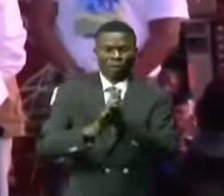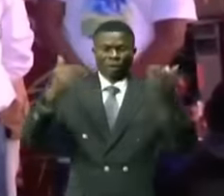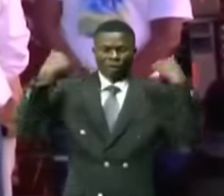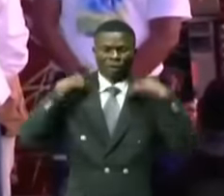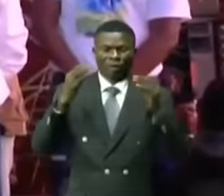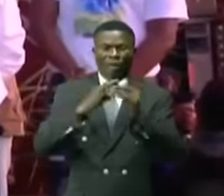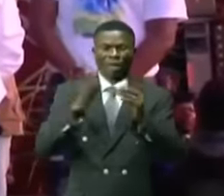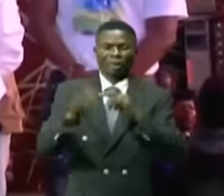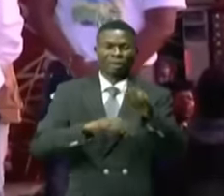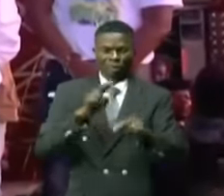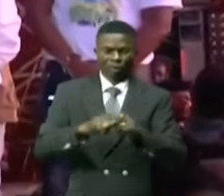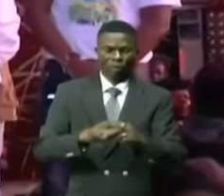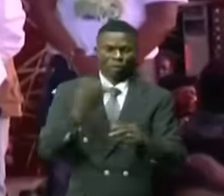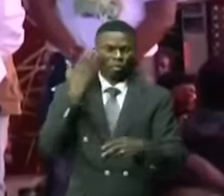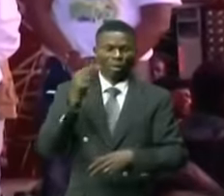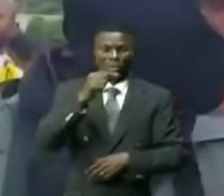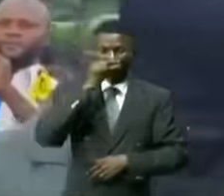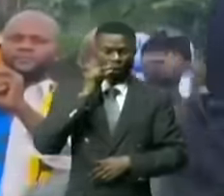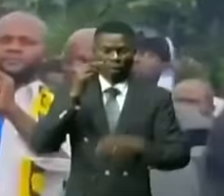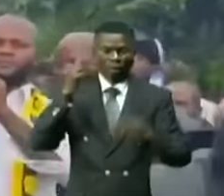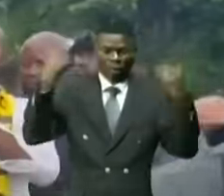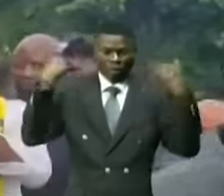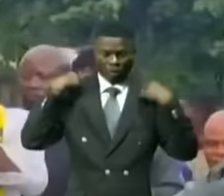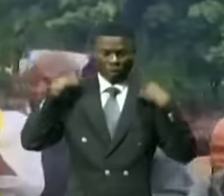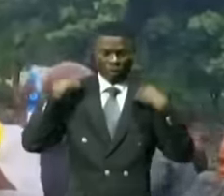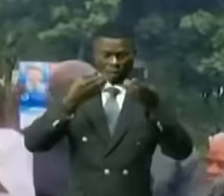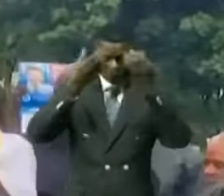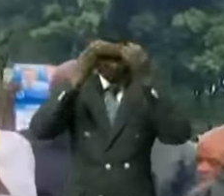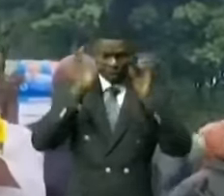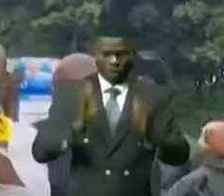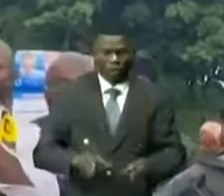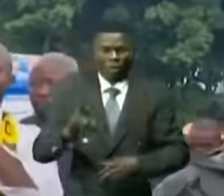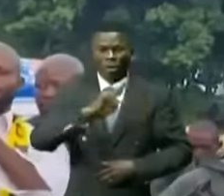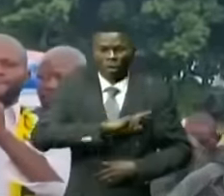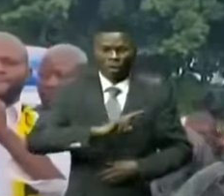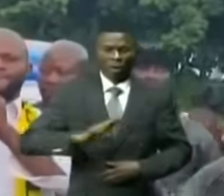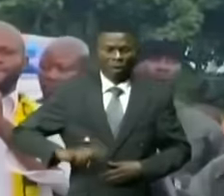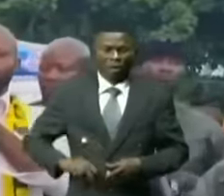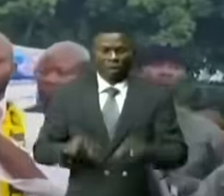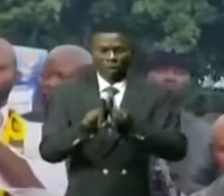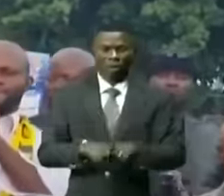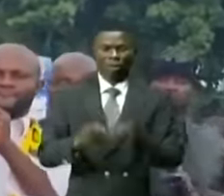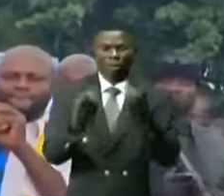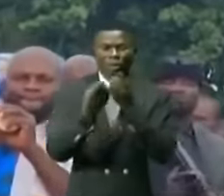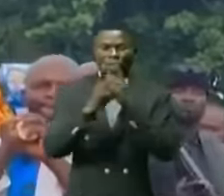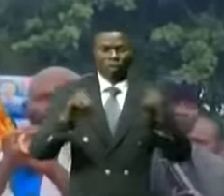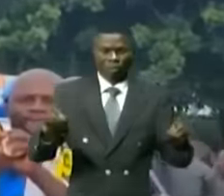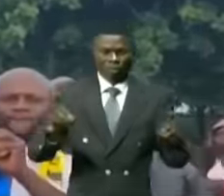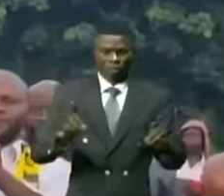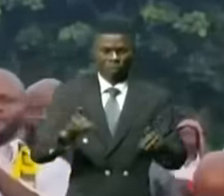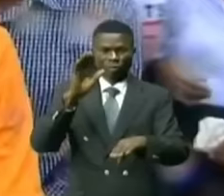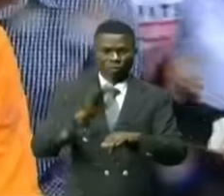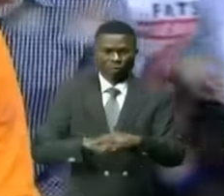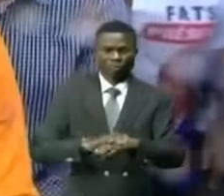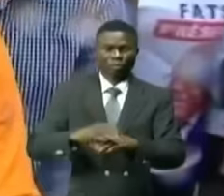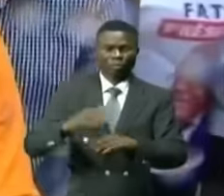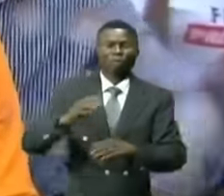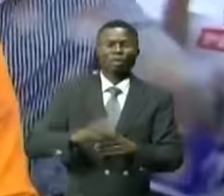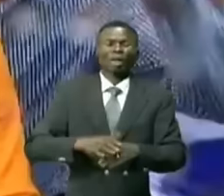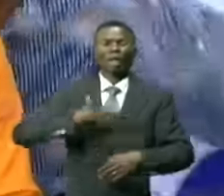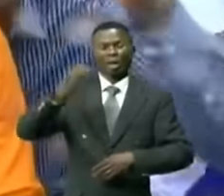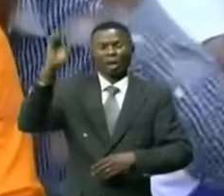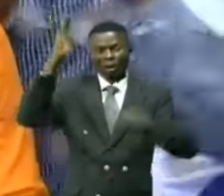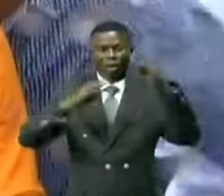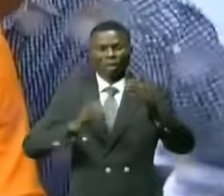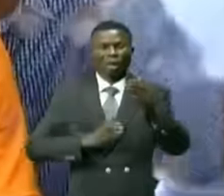l'Assemblée nationale. L'autorité morale de la Convention de la République et la démocratie a bravé la pluie en traversant le